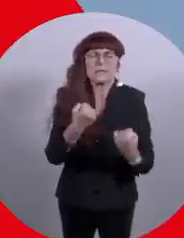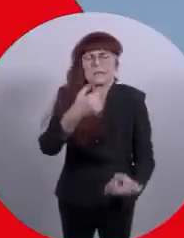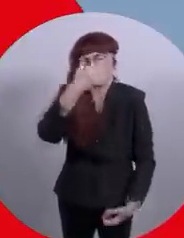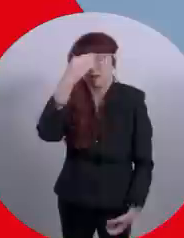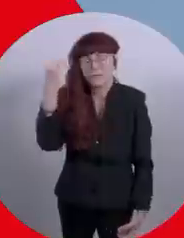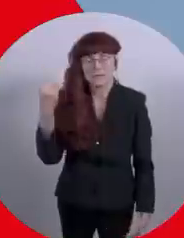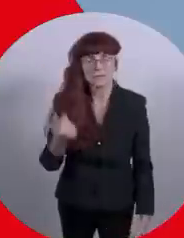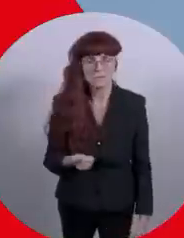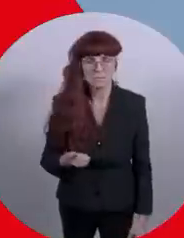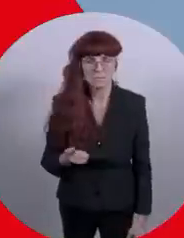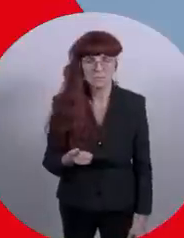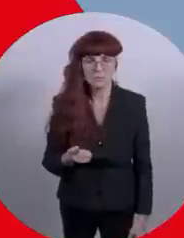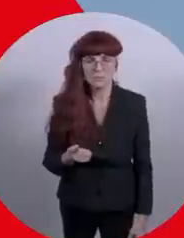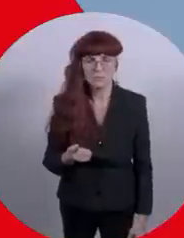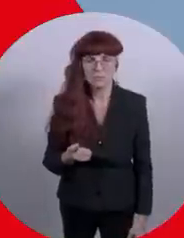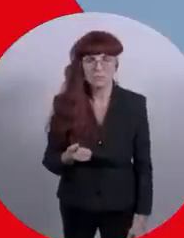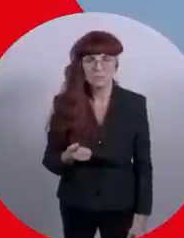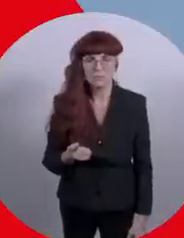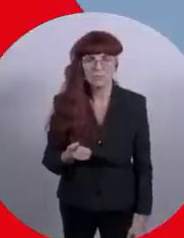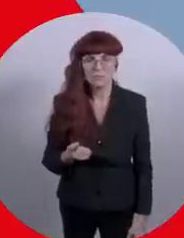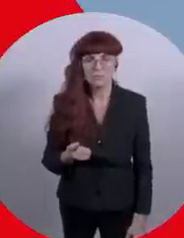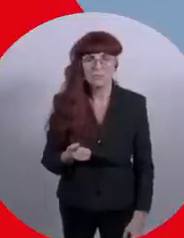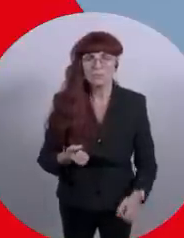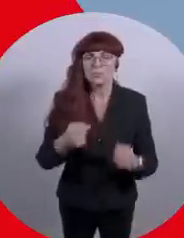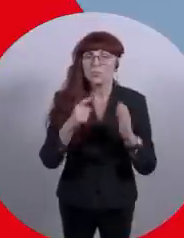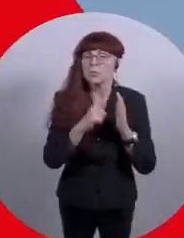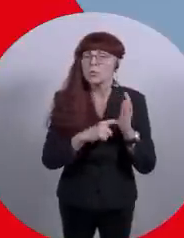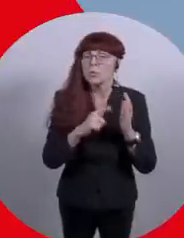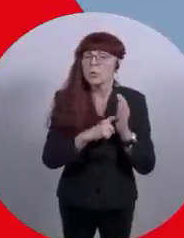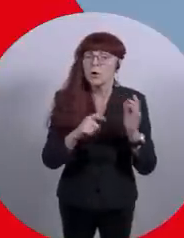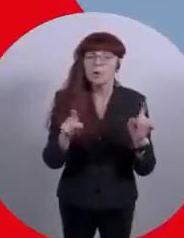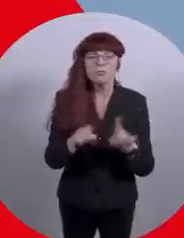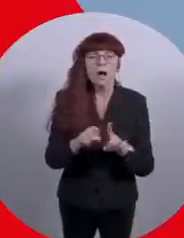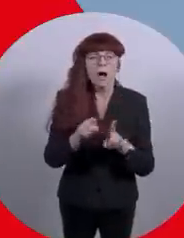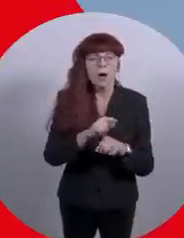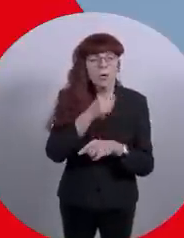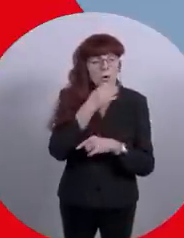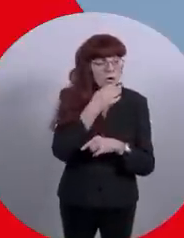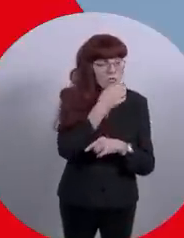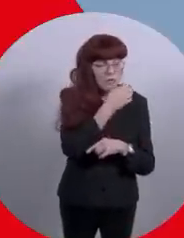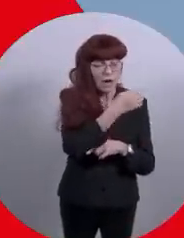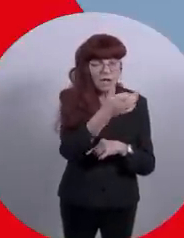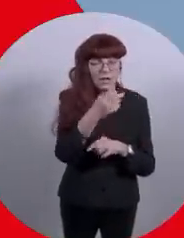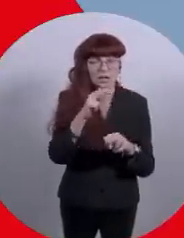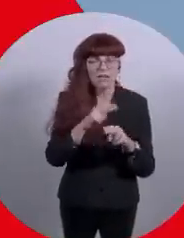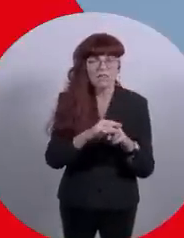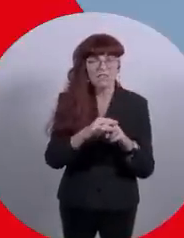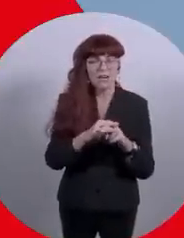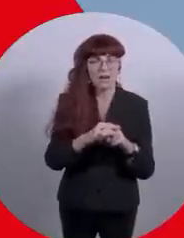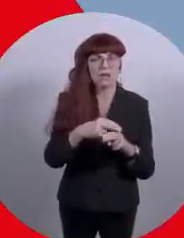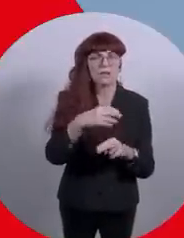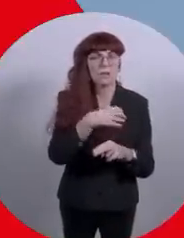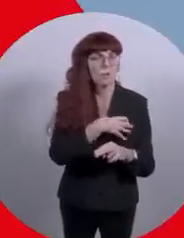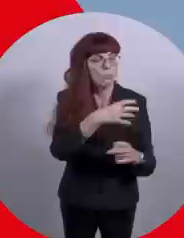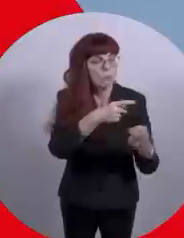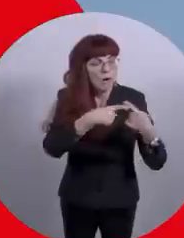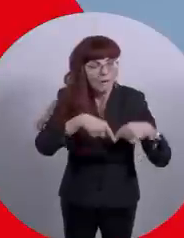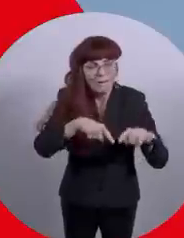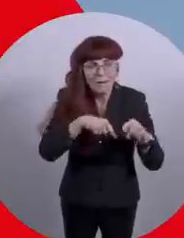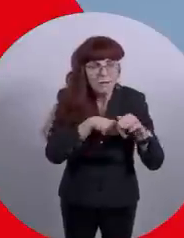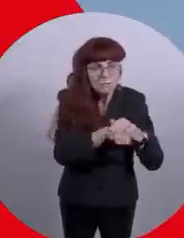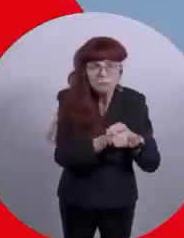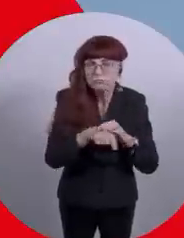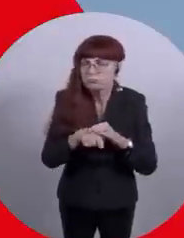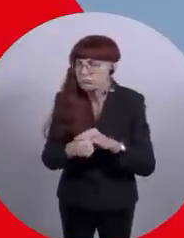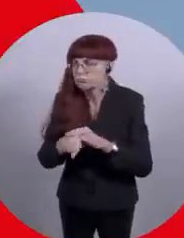und ich habe mir immer wieder gefragt beispielsweise wenn man reingeht ins Land raus bei uns im Burgenland das erste